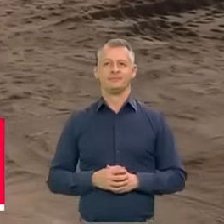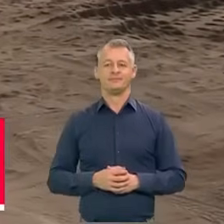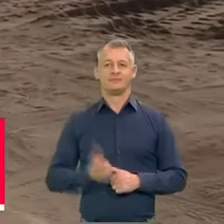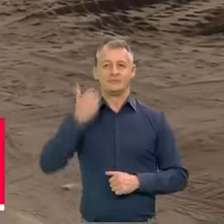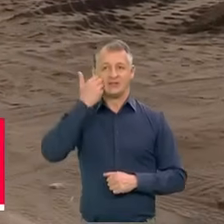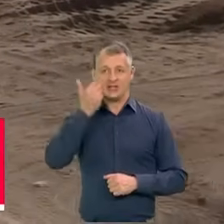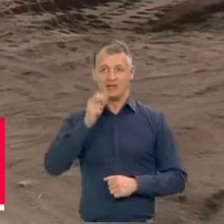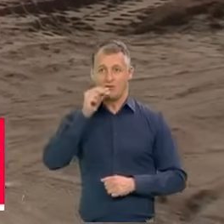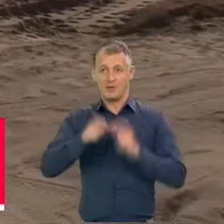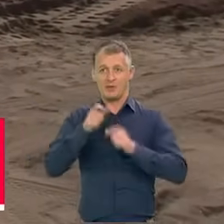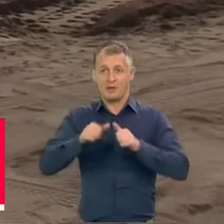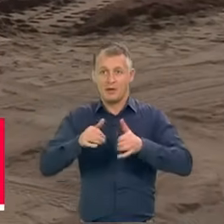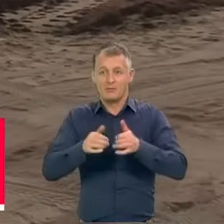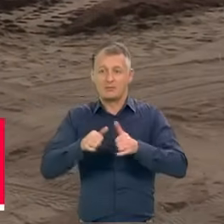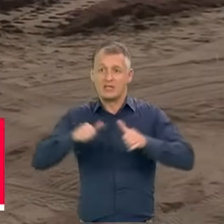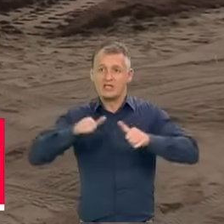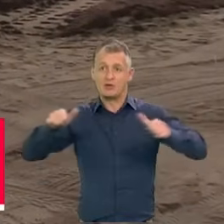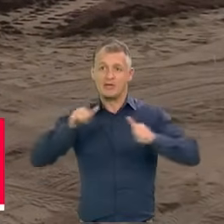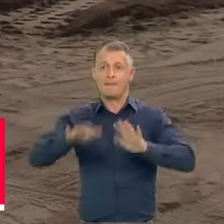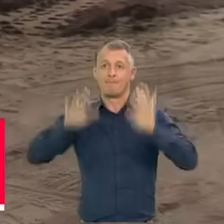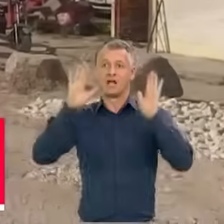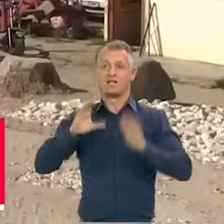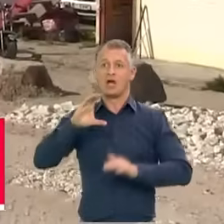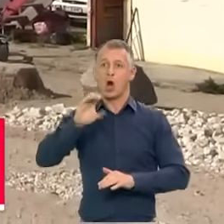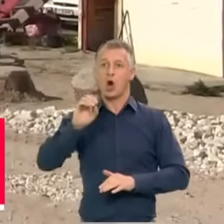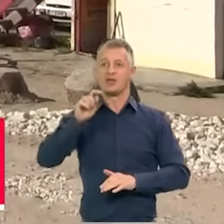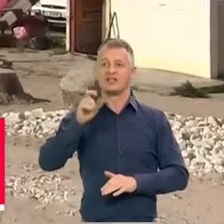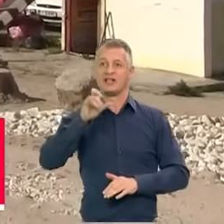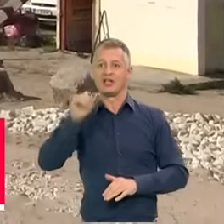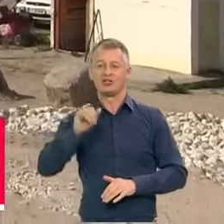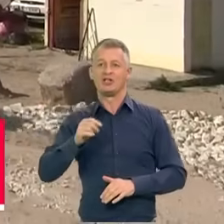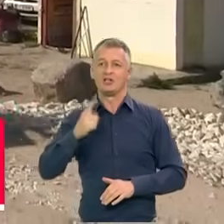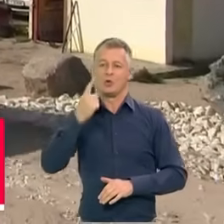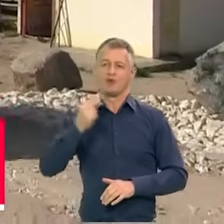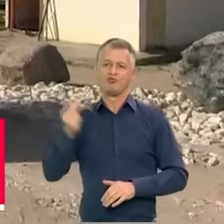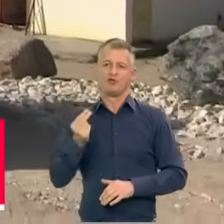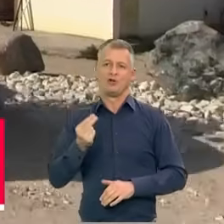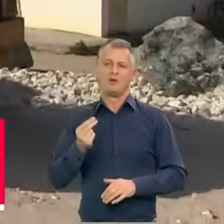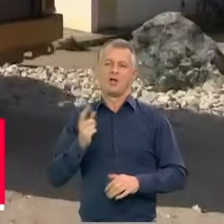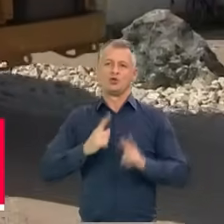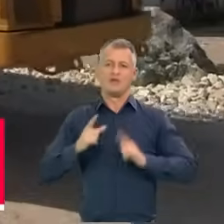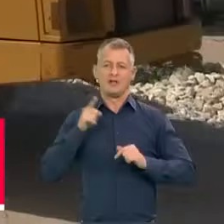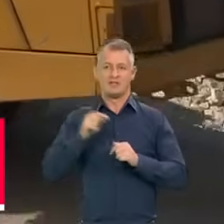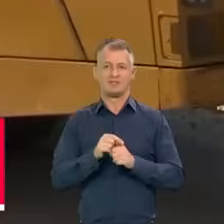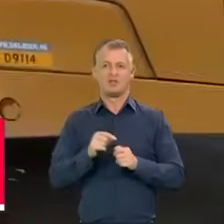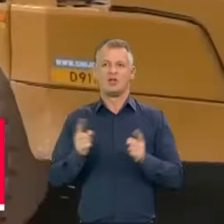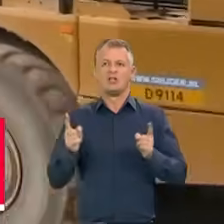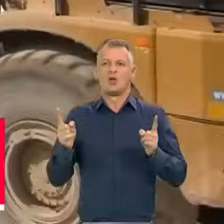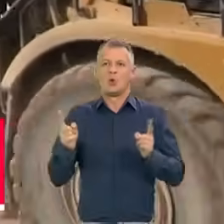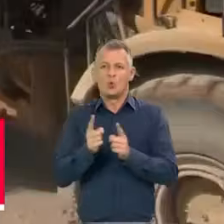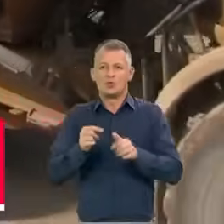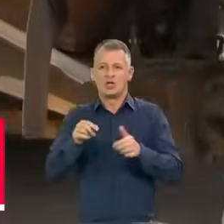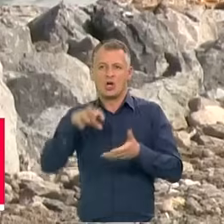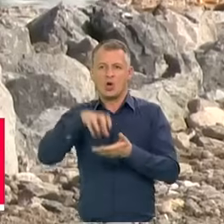când vine vorba de mărirea plajelor atunci Costinești e una dintre cele mai vitregite stațiuni fâșia de nisip este extrem de îngustă iar pe